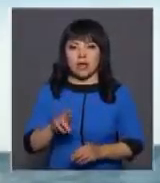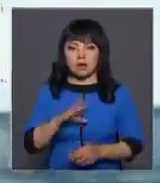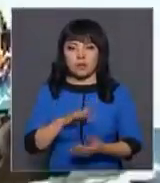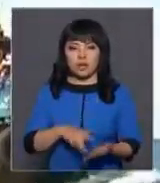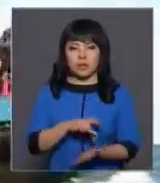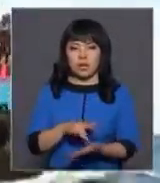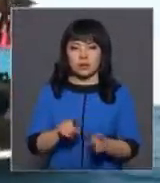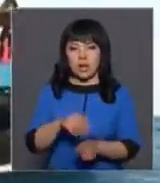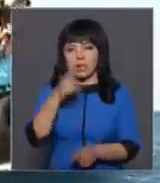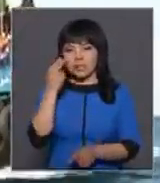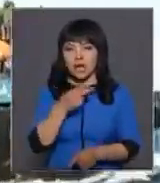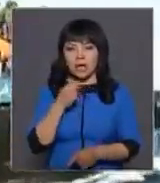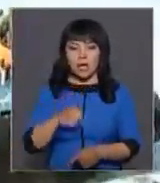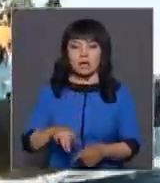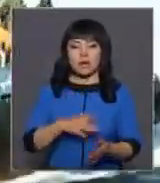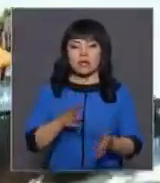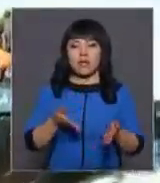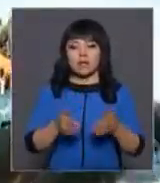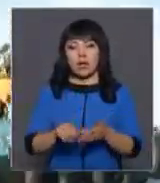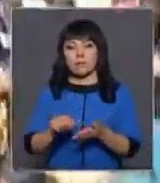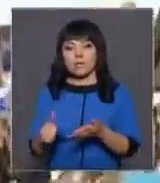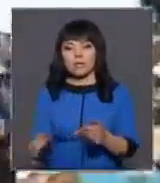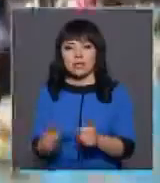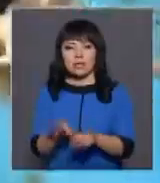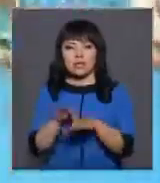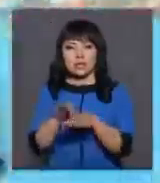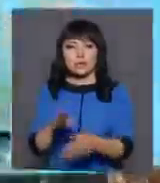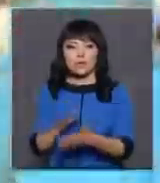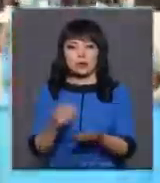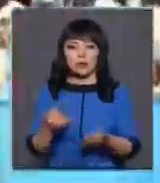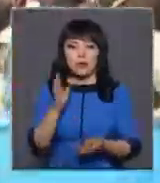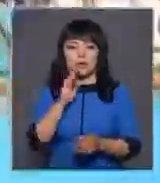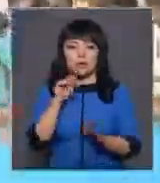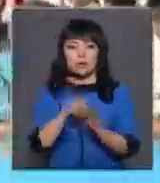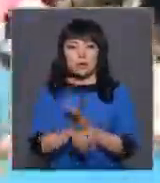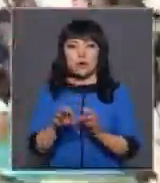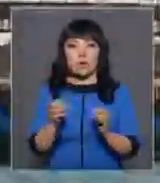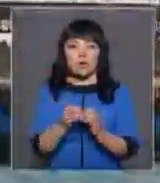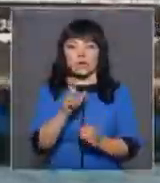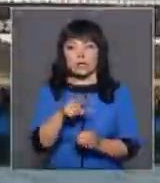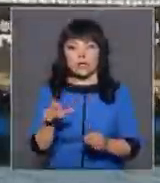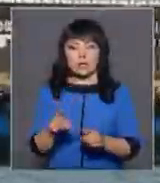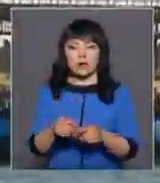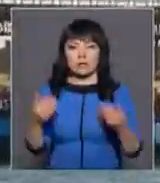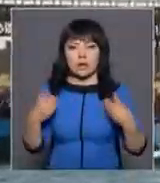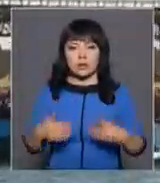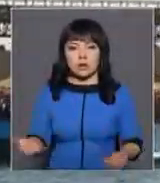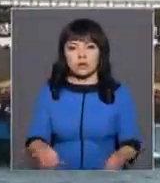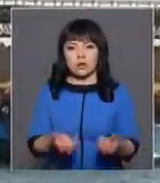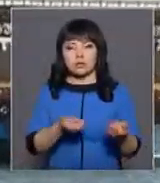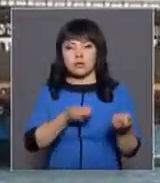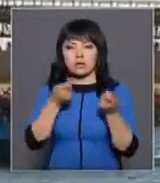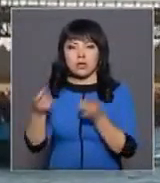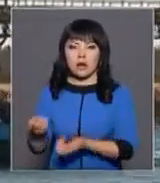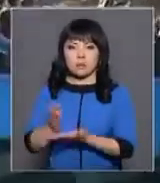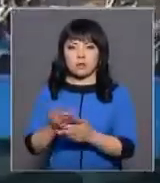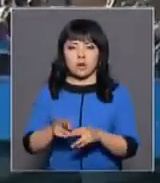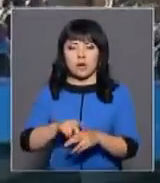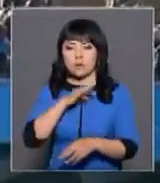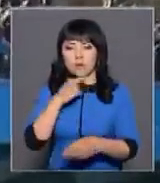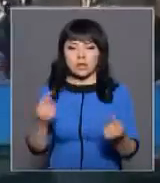Олардың барлығы Италия жағалауына жеткізілді. Құтқарушылар сондай-ақ судан 10 адамның мәйітін алып шықты. Биылғы жылғы ең